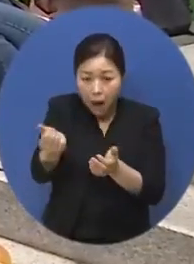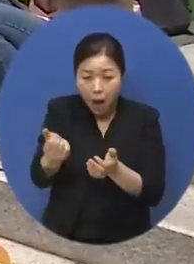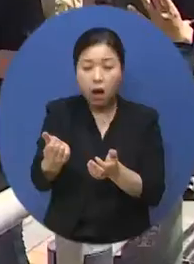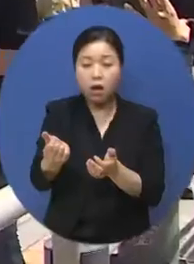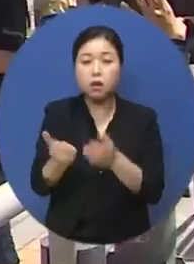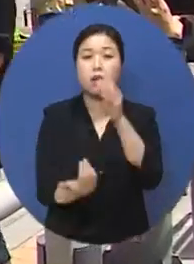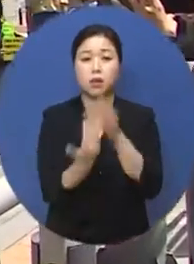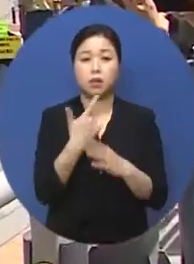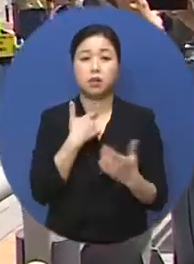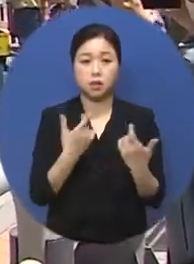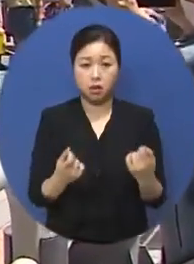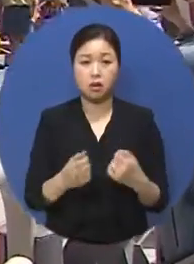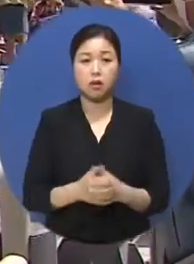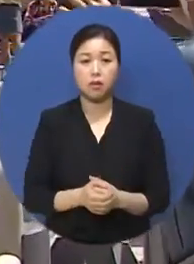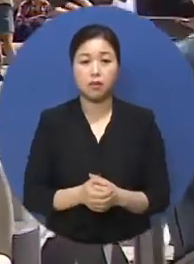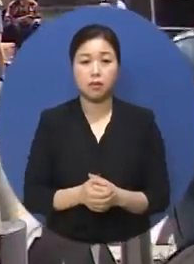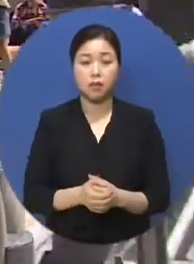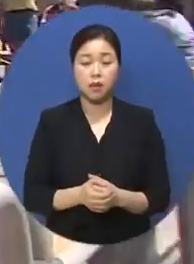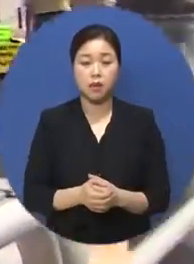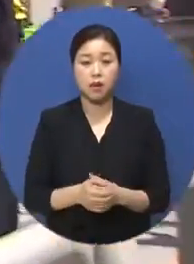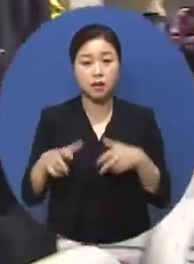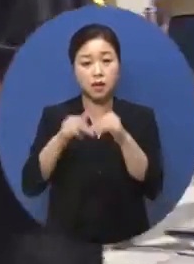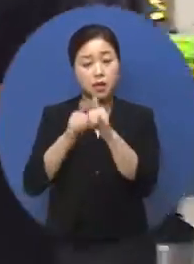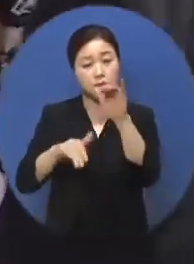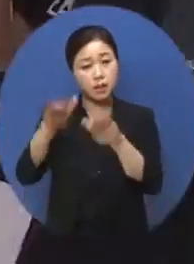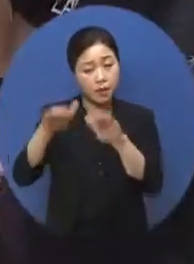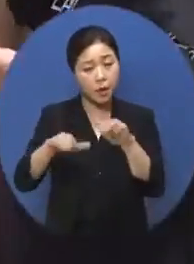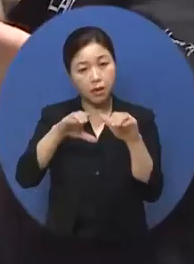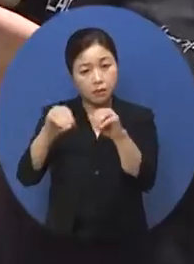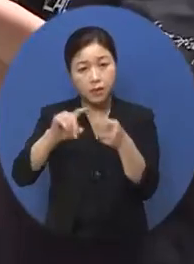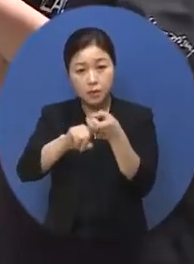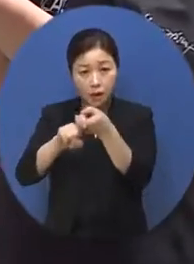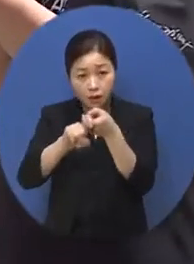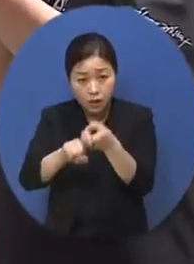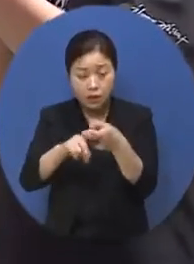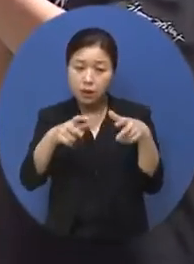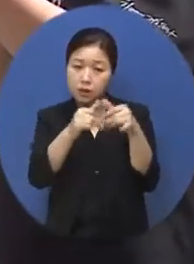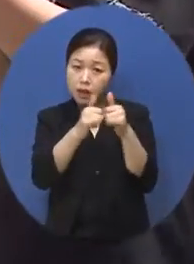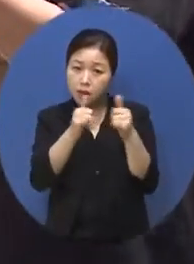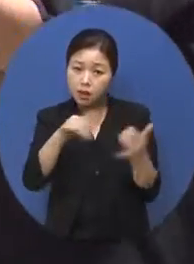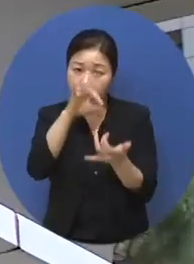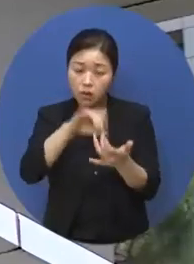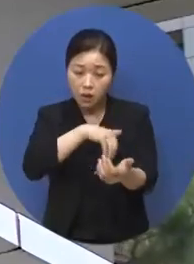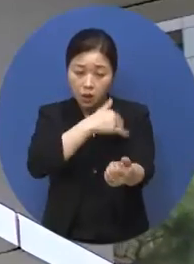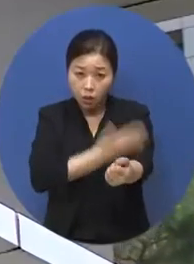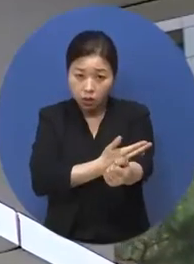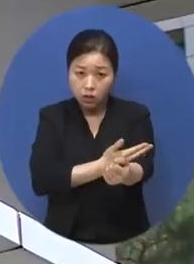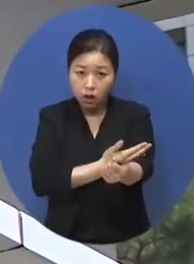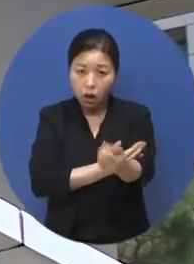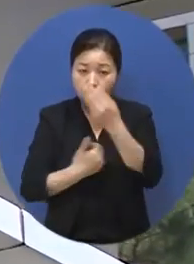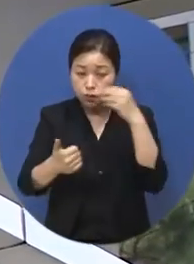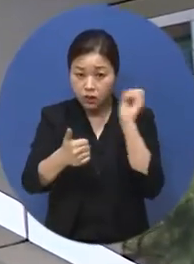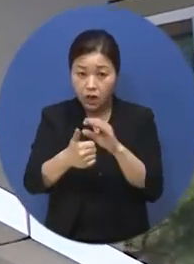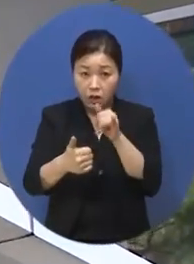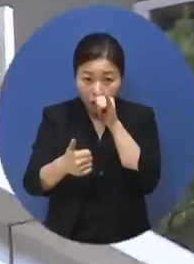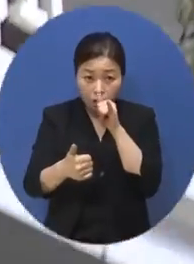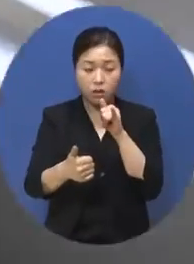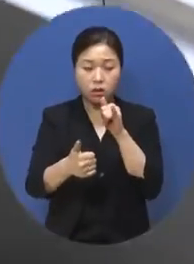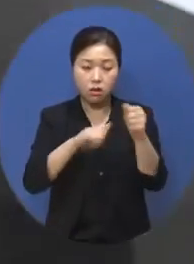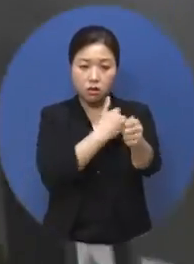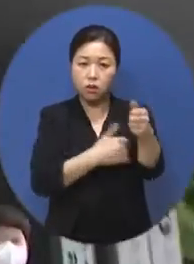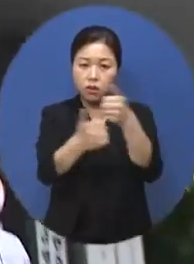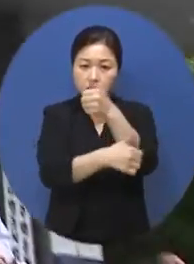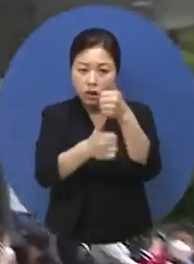발생했습니다. 해당 사안에 대해 장출연은 장애인의 선택권을 제한한 차별이라며 인권위의 시정 권고를